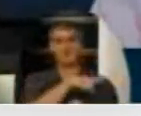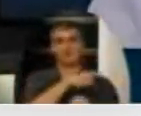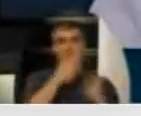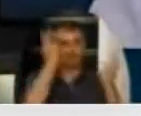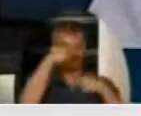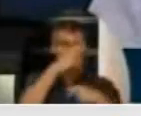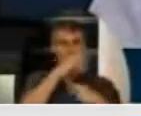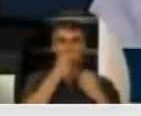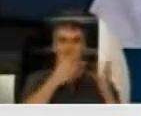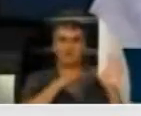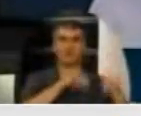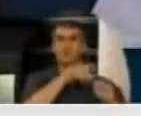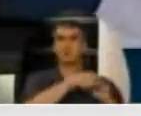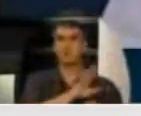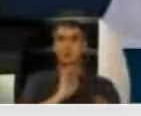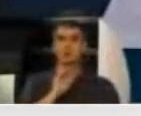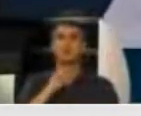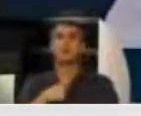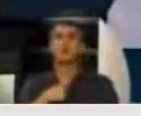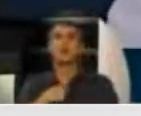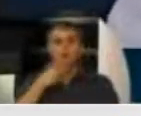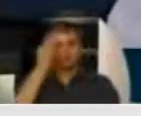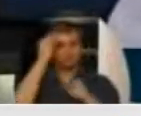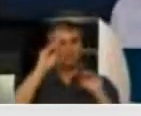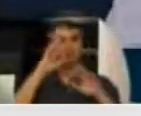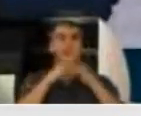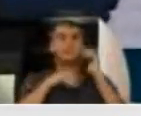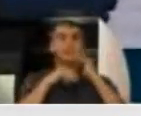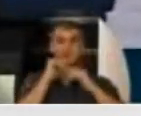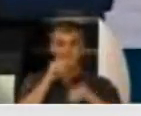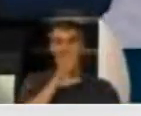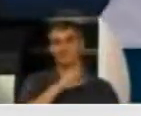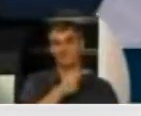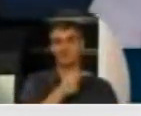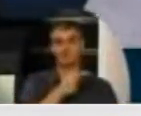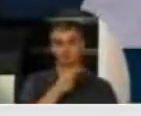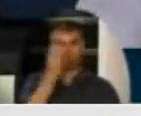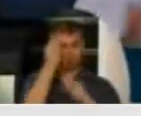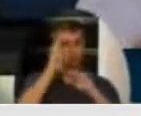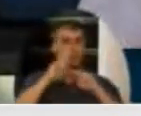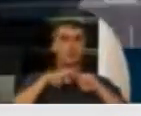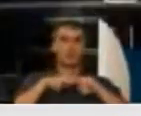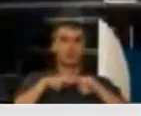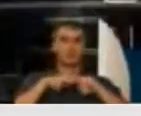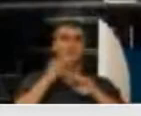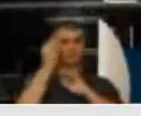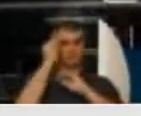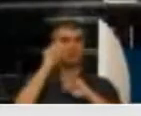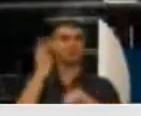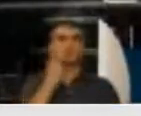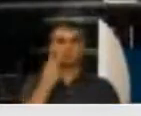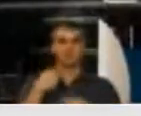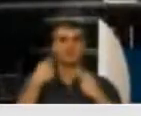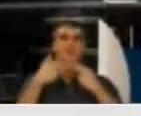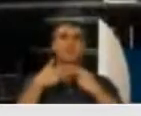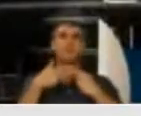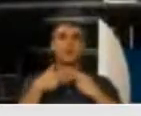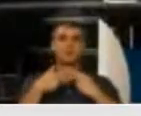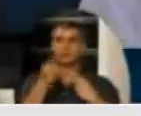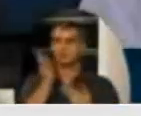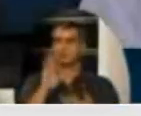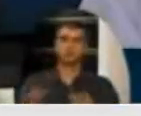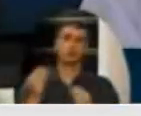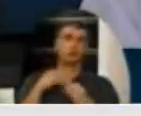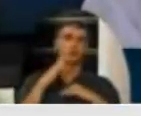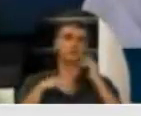בין השחרור לבין ההתנחלויות, אני הודיע על הבנייה, וזה מה שהודיעו אחר כך, והודיעו כמובן בימים הקרובים, הנה יש עוד